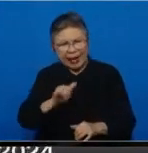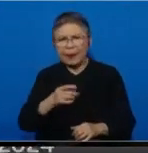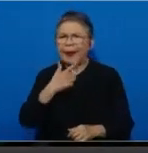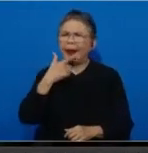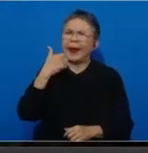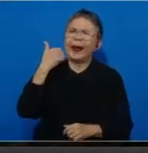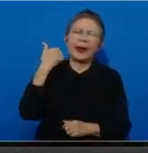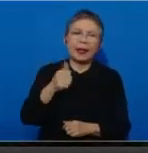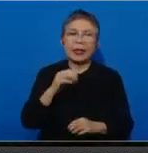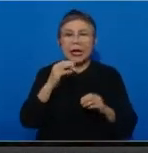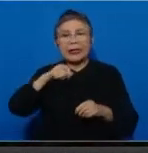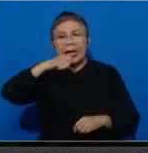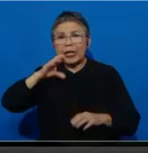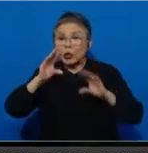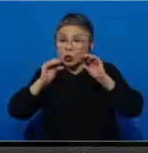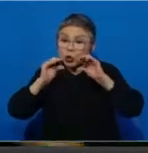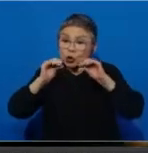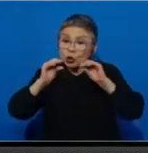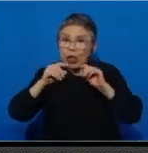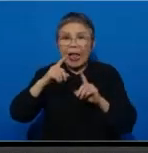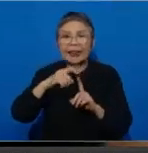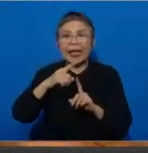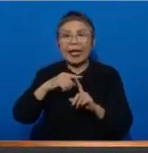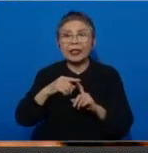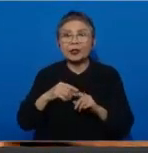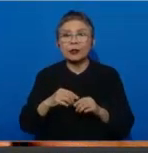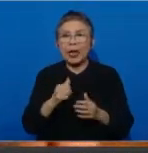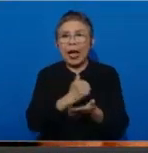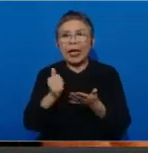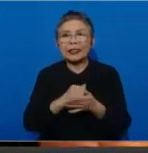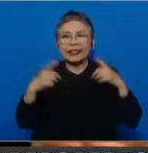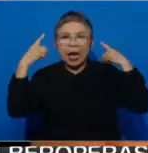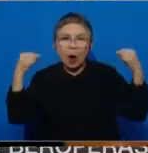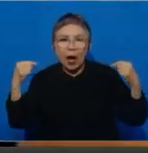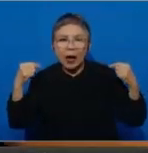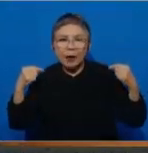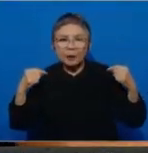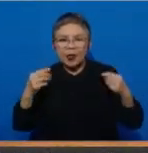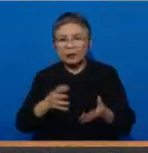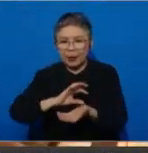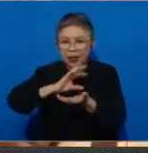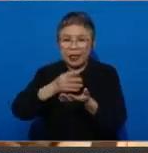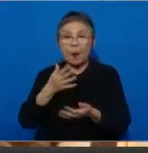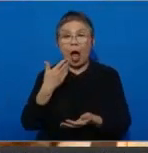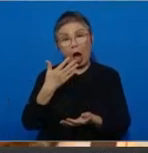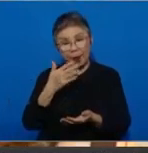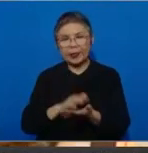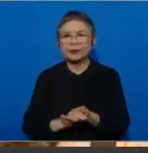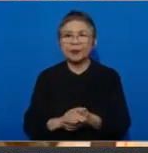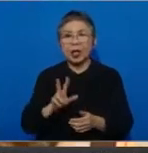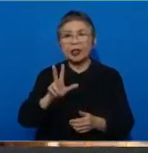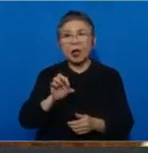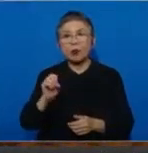kambing yang empuk tengklengnya memiliki rasa mendok rempahas Jawa nikmat disantap dengan nasi panas mulai dari